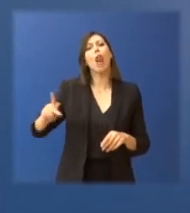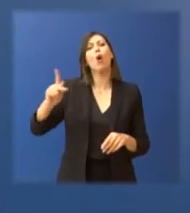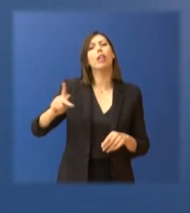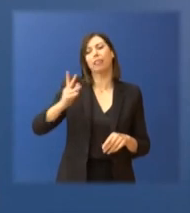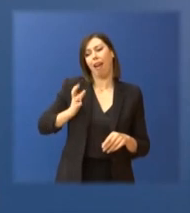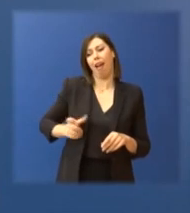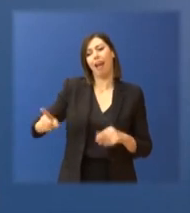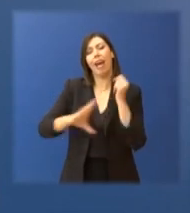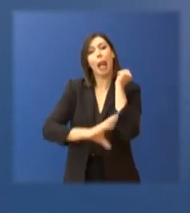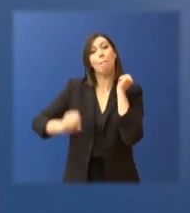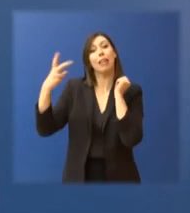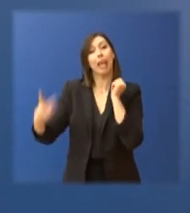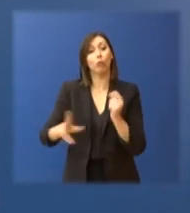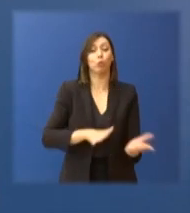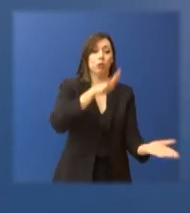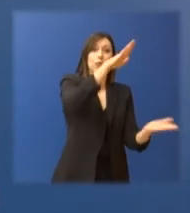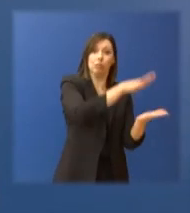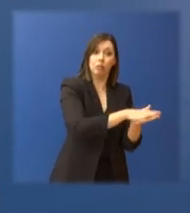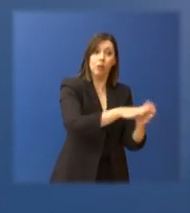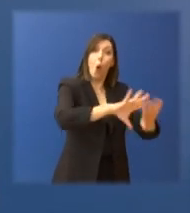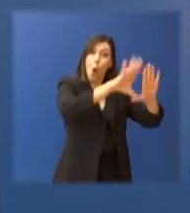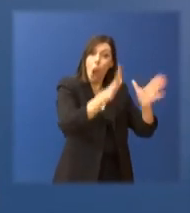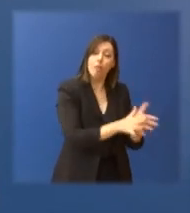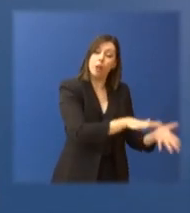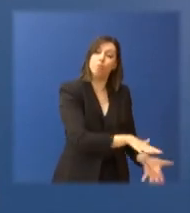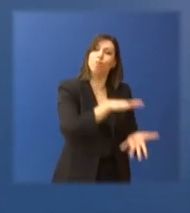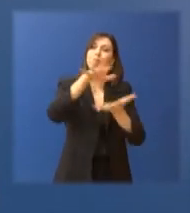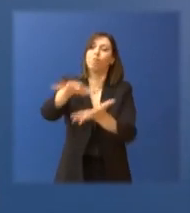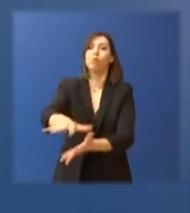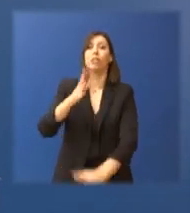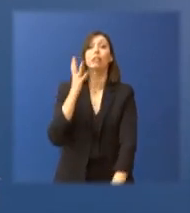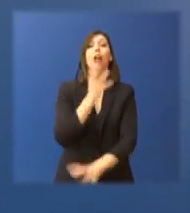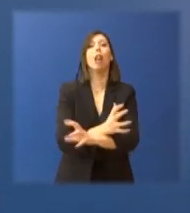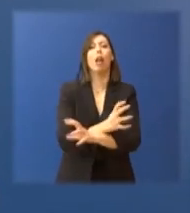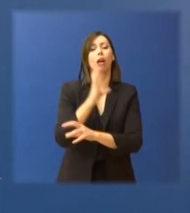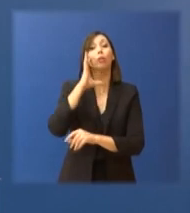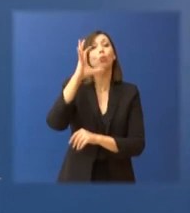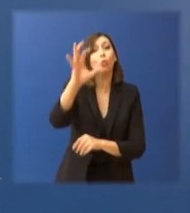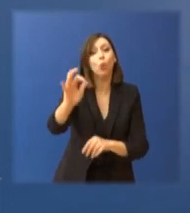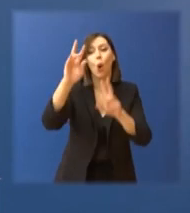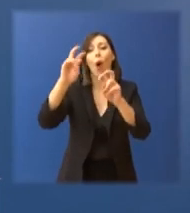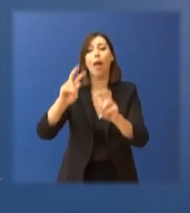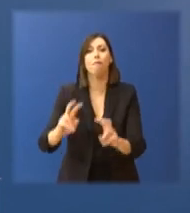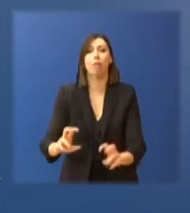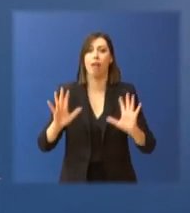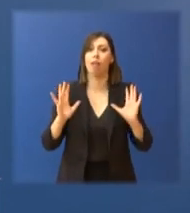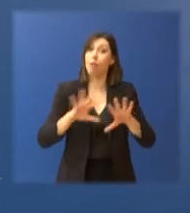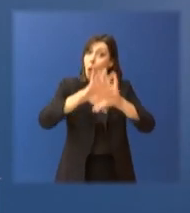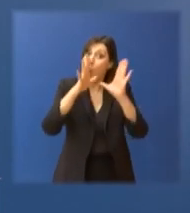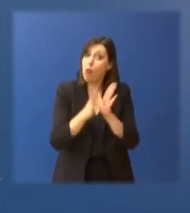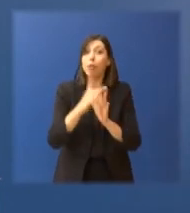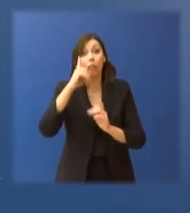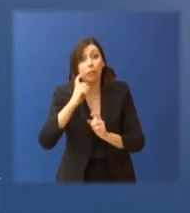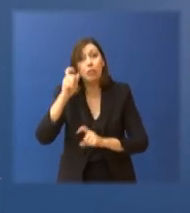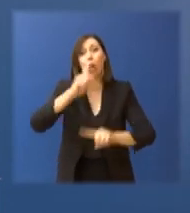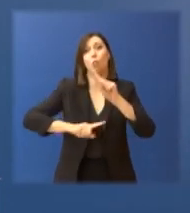εισαγγελέα προκειμένου να ξεκινήσει την ανάλογη έρευνα. Και η κατάθεση εκείνη, επώνυμη, στο φως της ημέρας, ένορκη, όχι